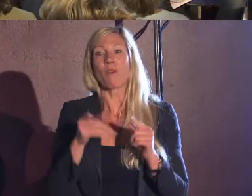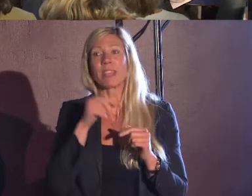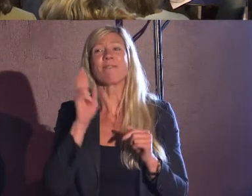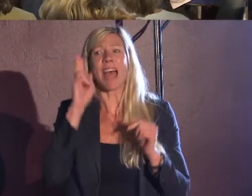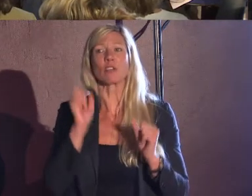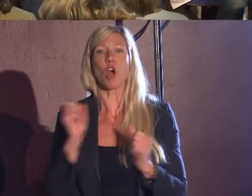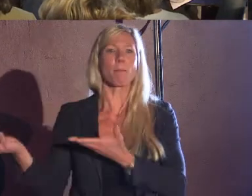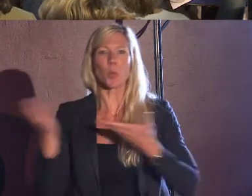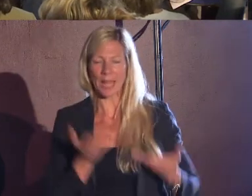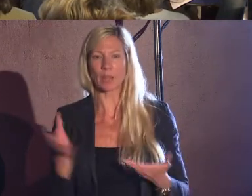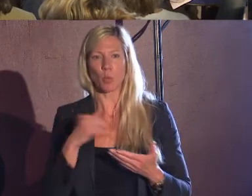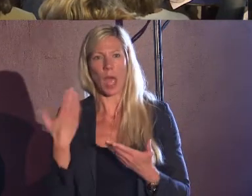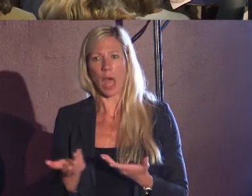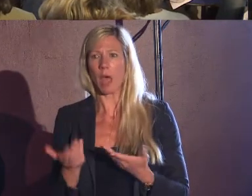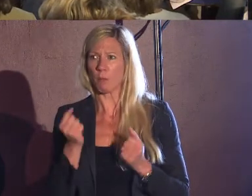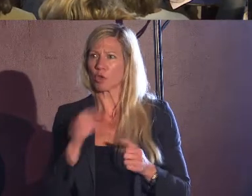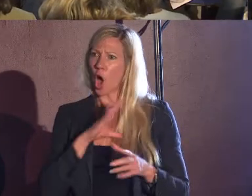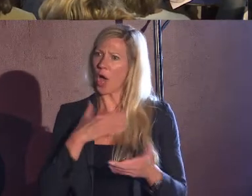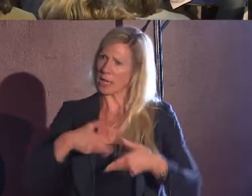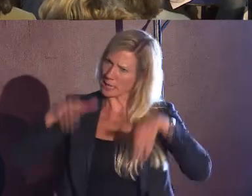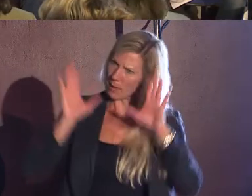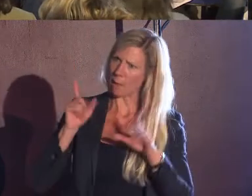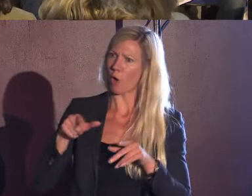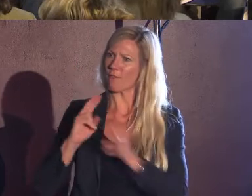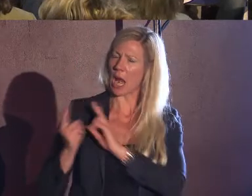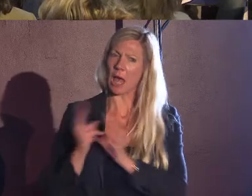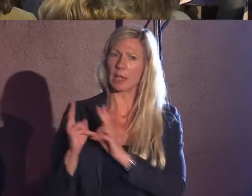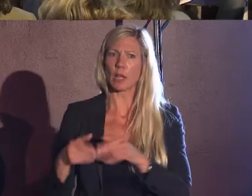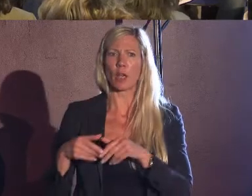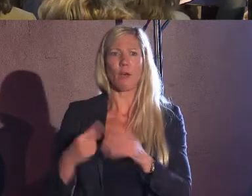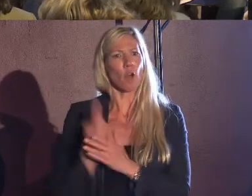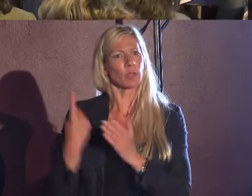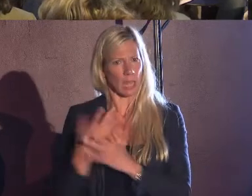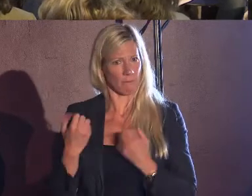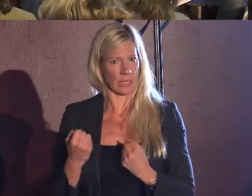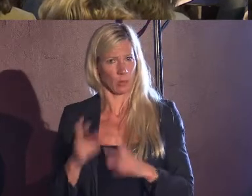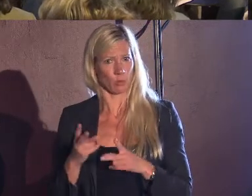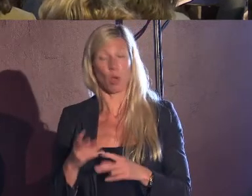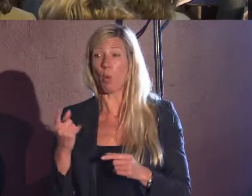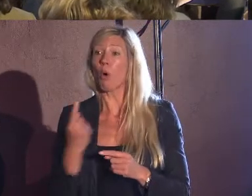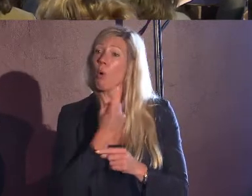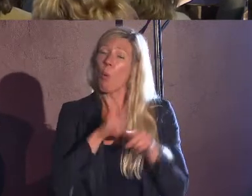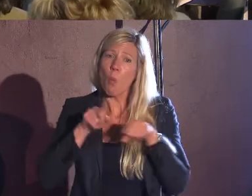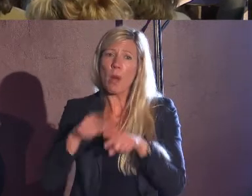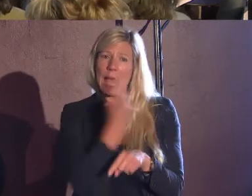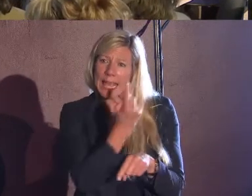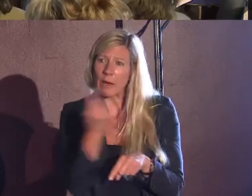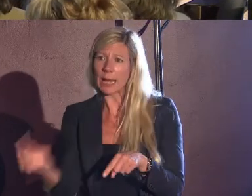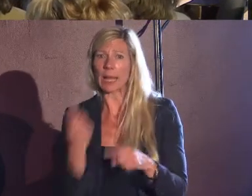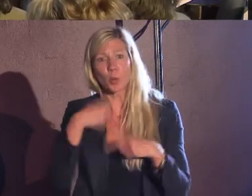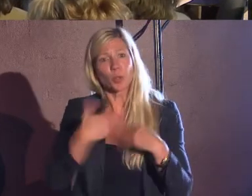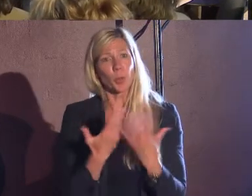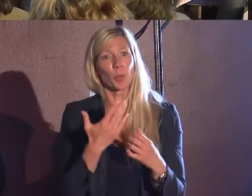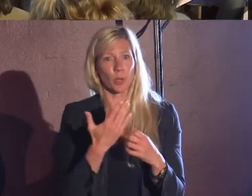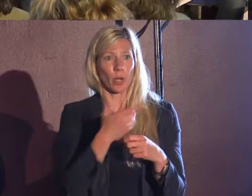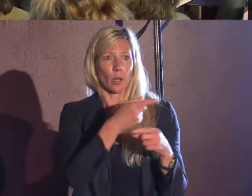så är den här ömsesidiga respekten för varandras förutsättningar som också är viktig. Och även enskilda kulturutövare när man jobbar